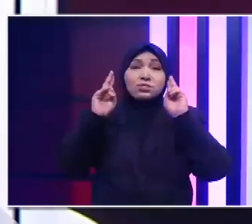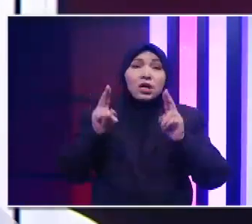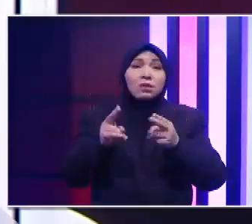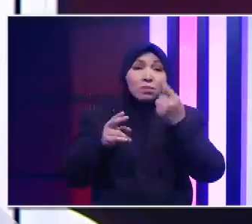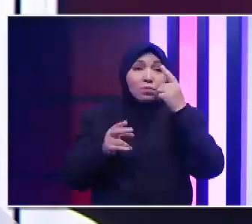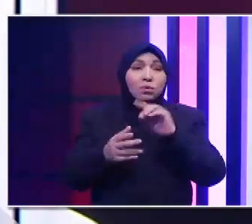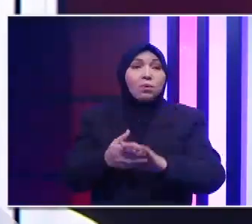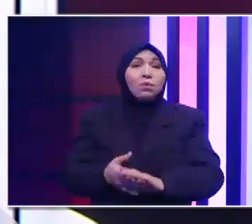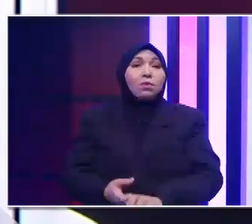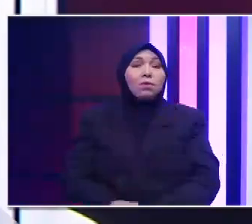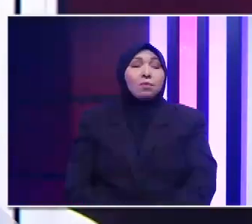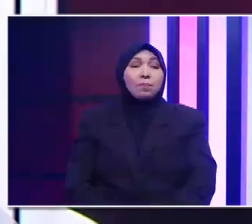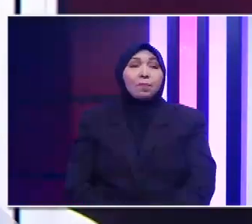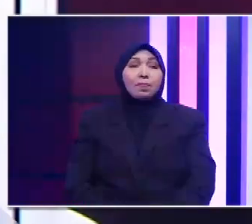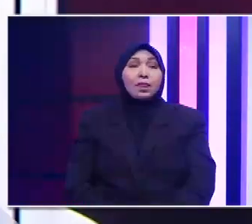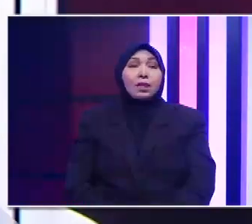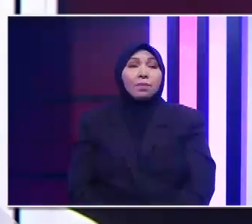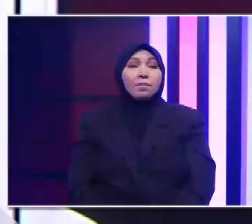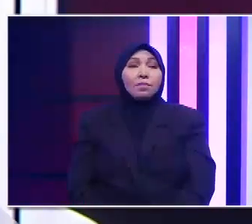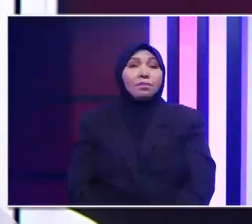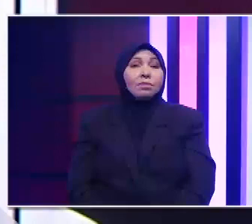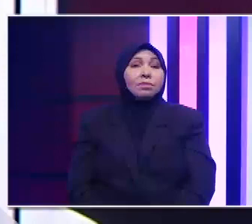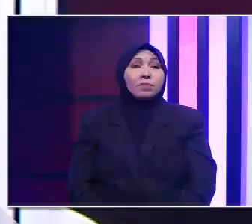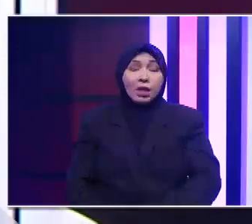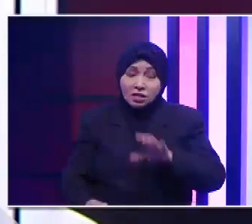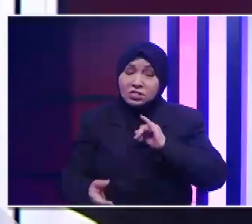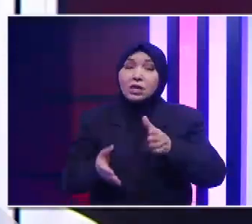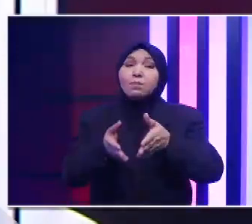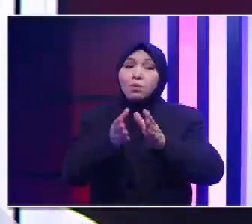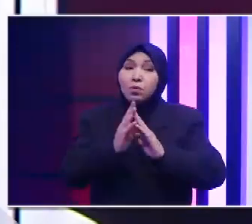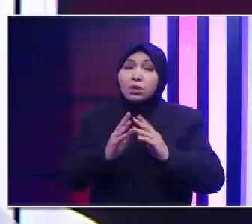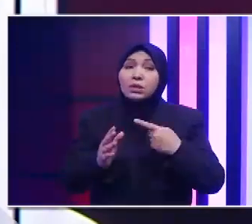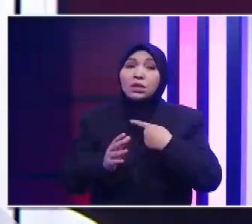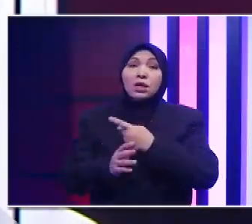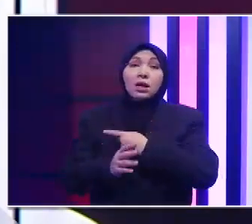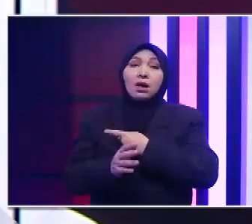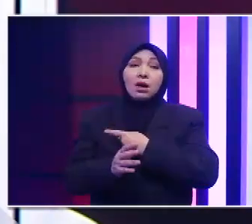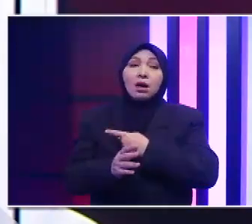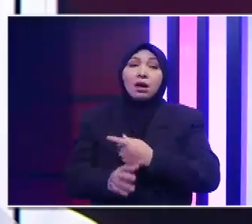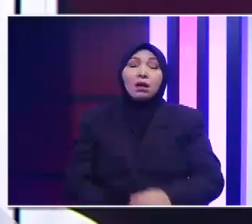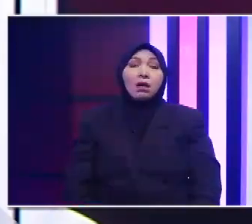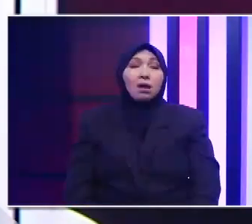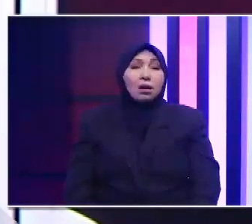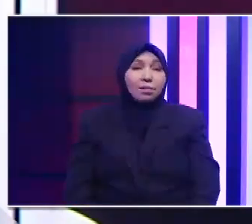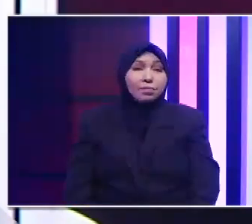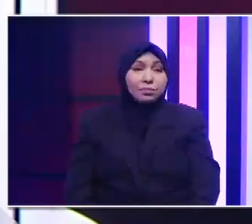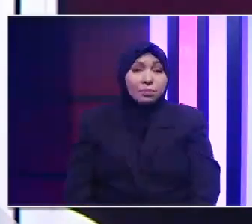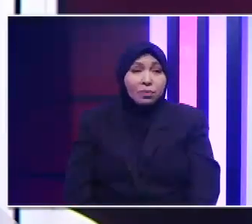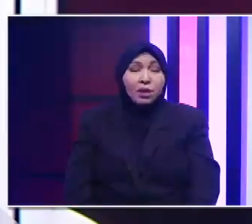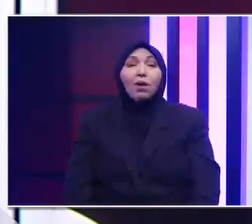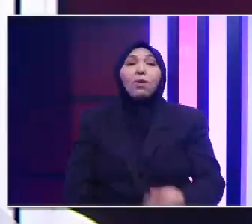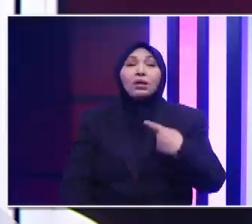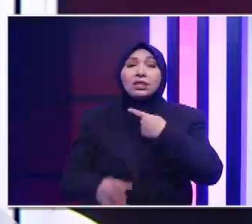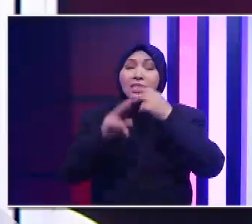Mohon maaf saya mohon kepada Ustadz Hai Oke kita lihat sinopsis lebih dahulu Oh iya betul Kita lihat